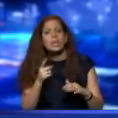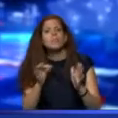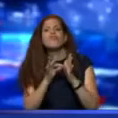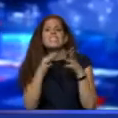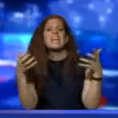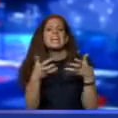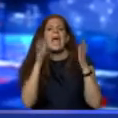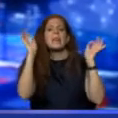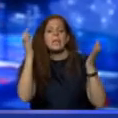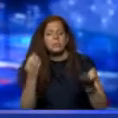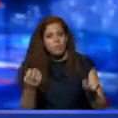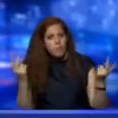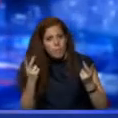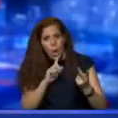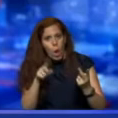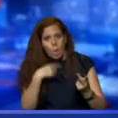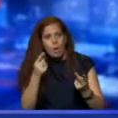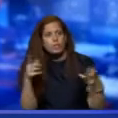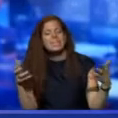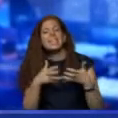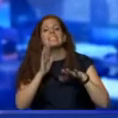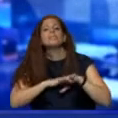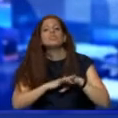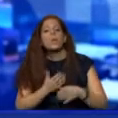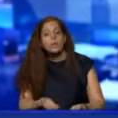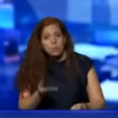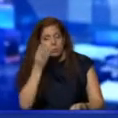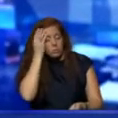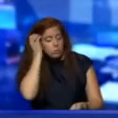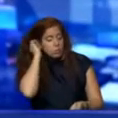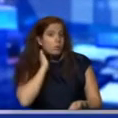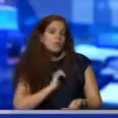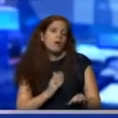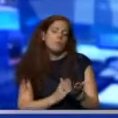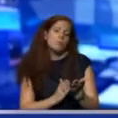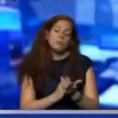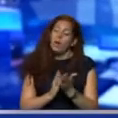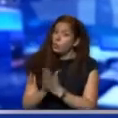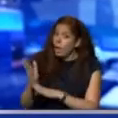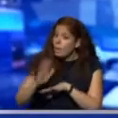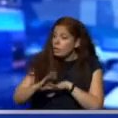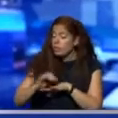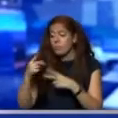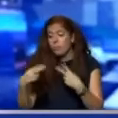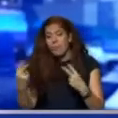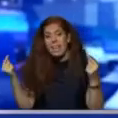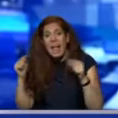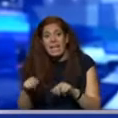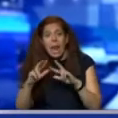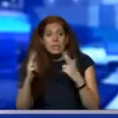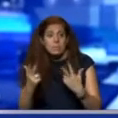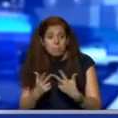זה כנס, ובטח ובטח לא לומר שזה כנס מקצועי. וגם הישרה המקצועית היא גם אולי אלף, אם אתה מפחד להגיע